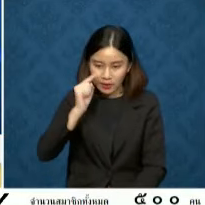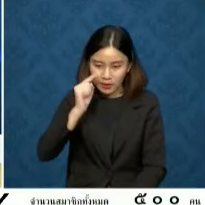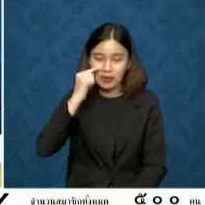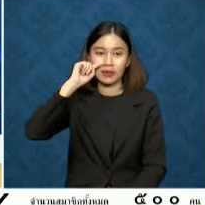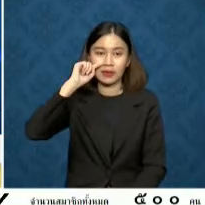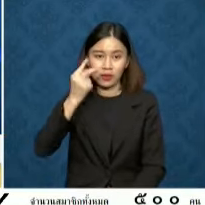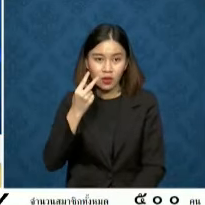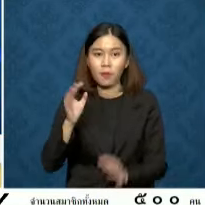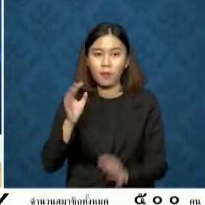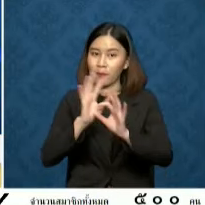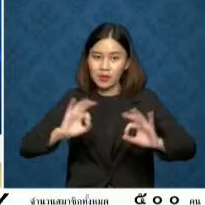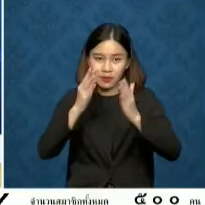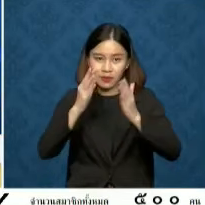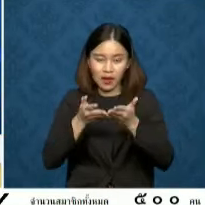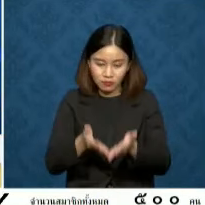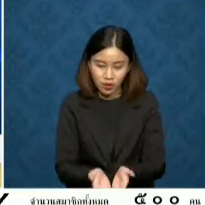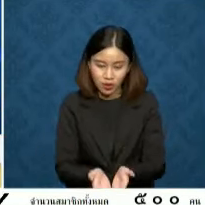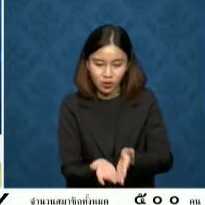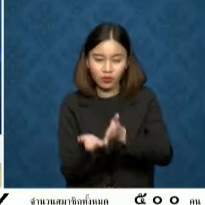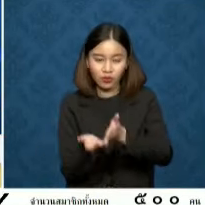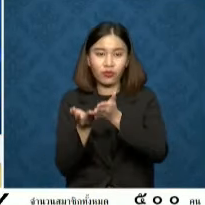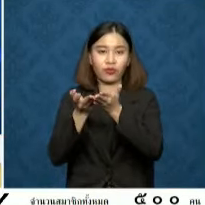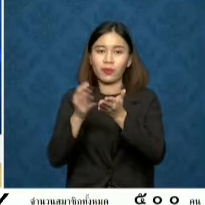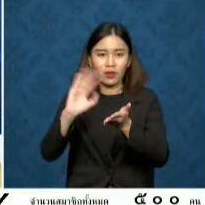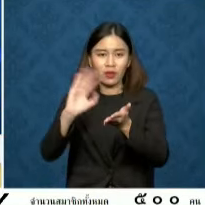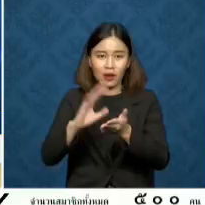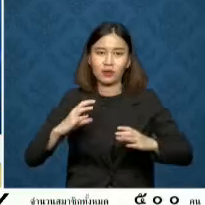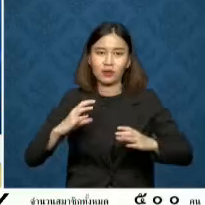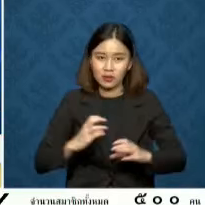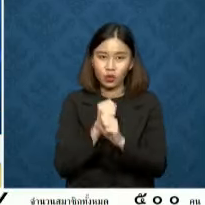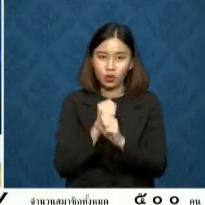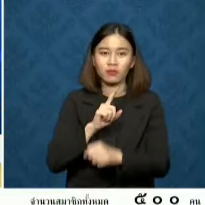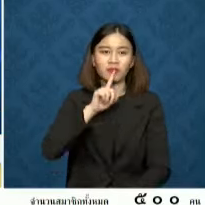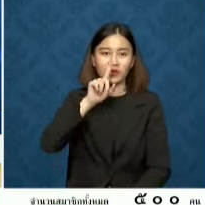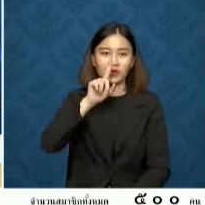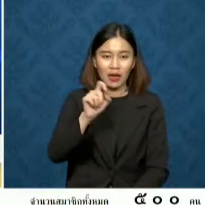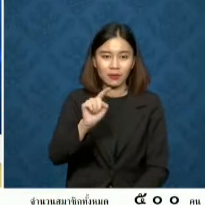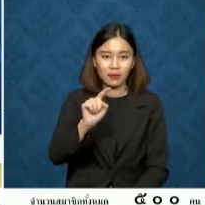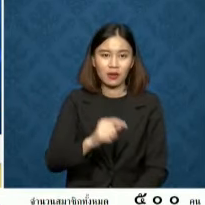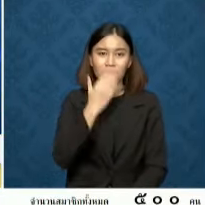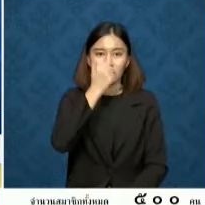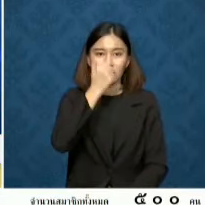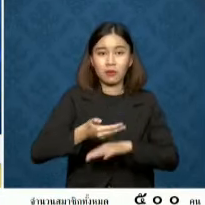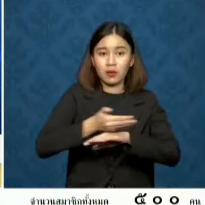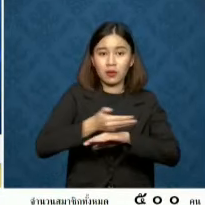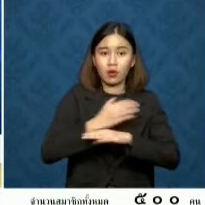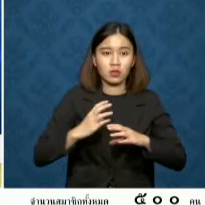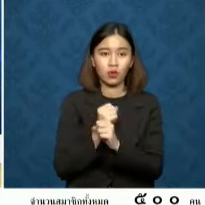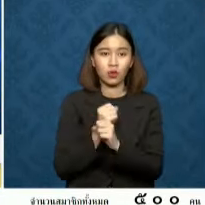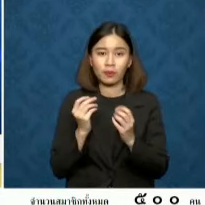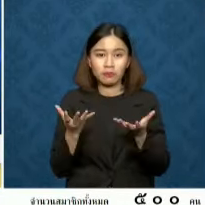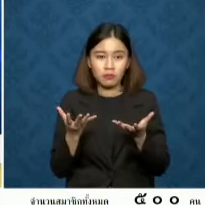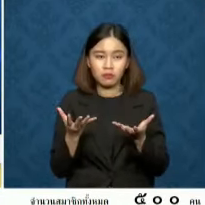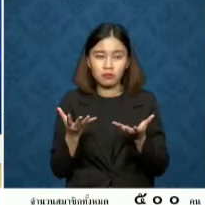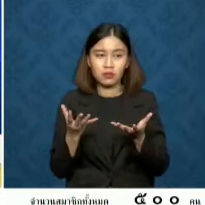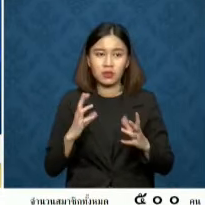ว่าไม่จำเป็นต้องเอาขึ้นมาอีกแล้วสรุปได้แล้วคำถามคืออย่างนี้ครับท่านประธานแล้วทำไมก่อนหน้านี้สรุปไม่ได้